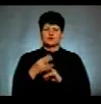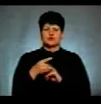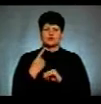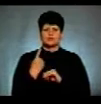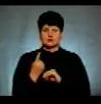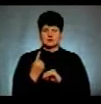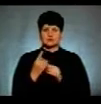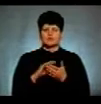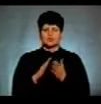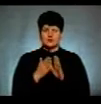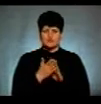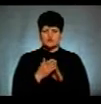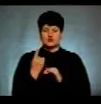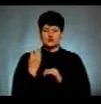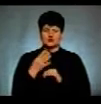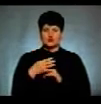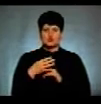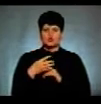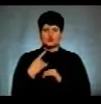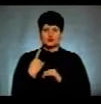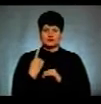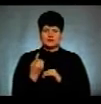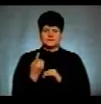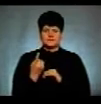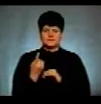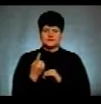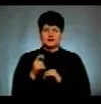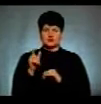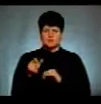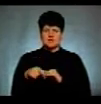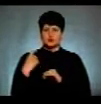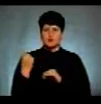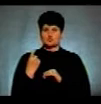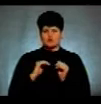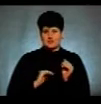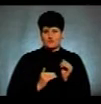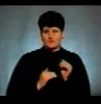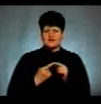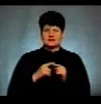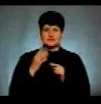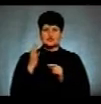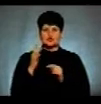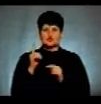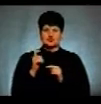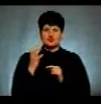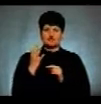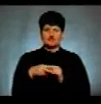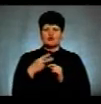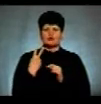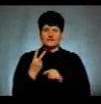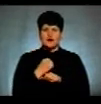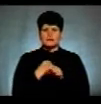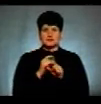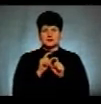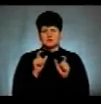41 договір, 41 суб'єктом господарювання. В загальному це 142